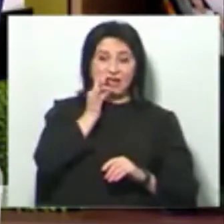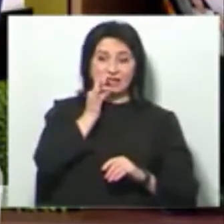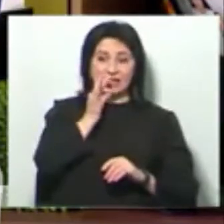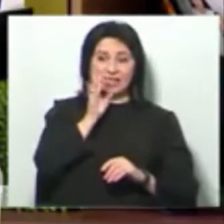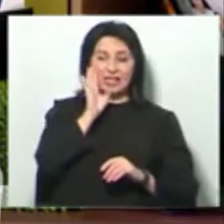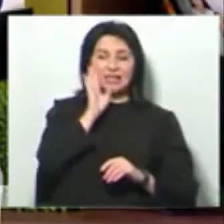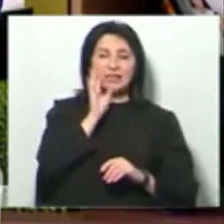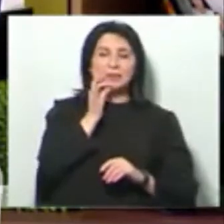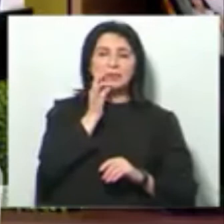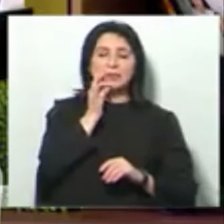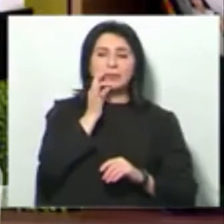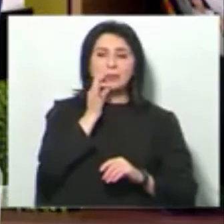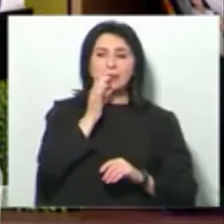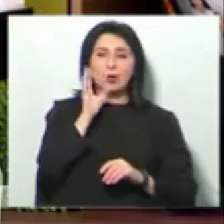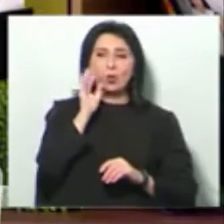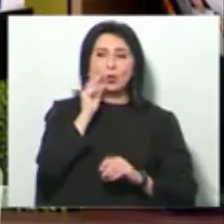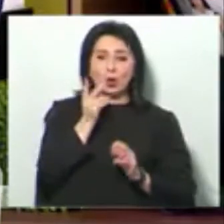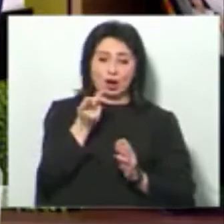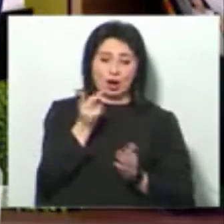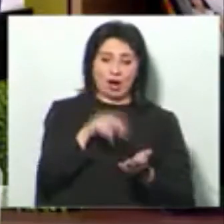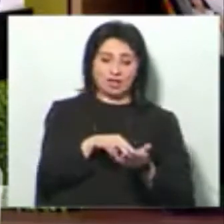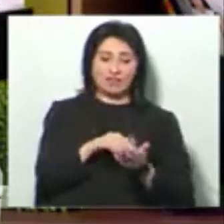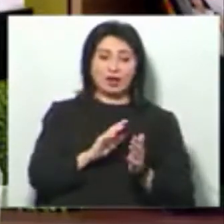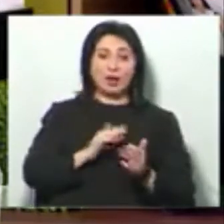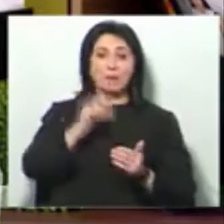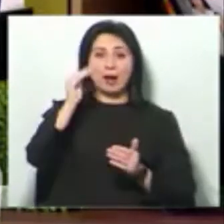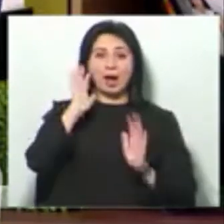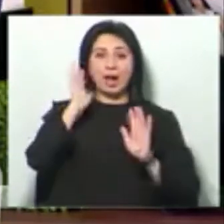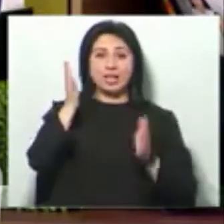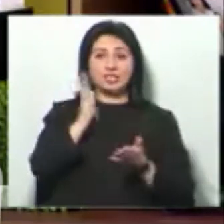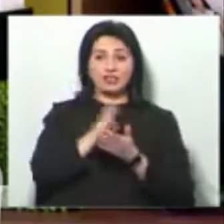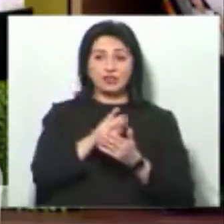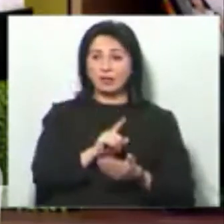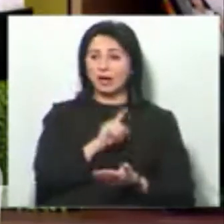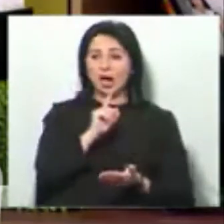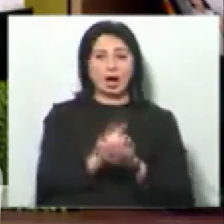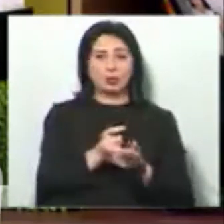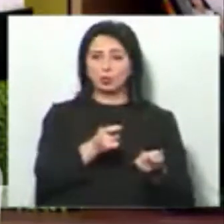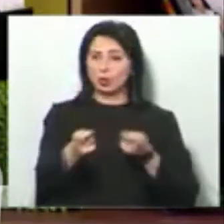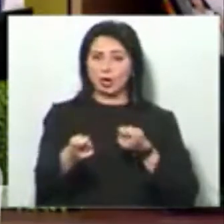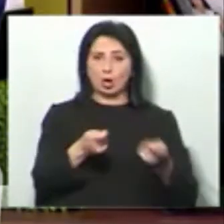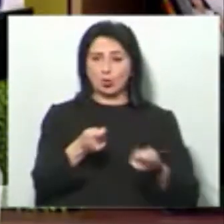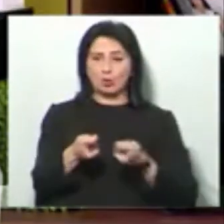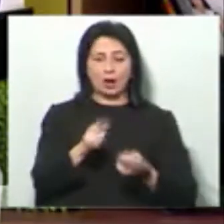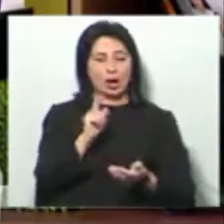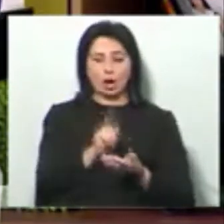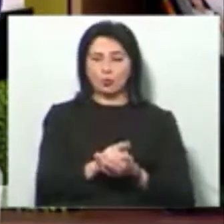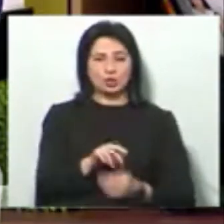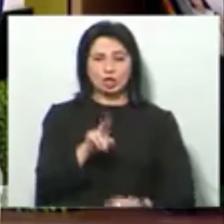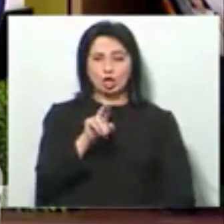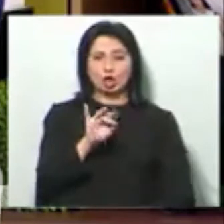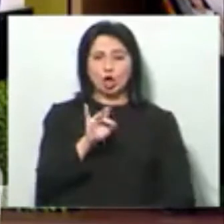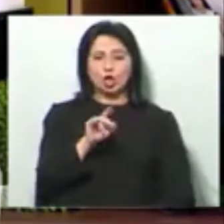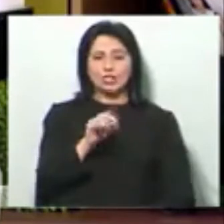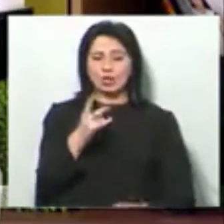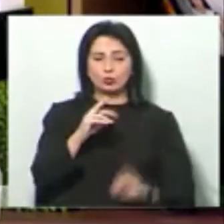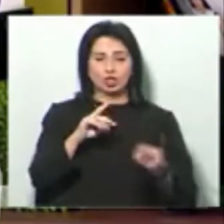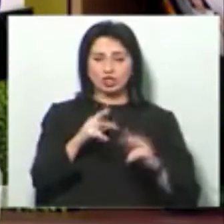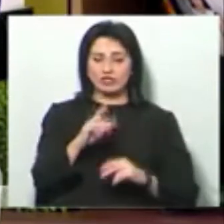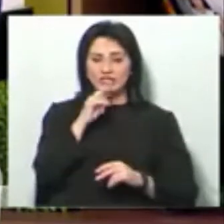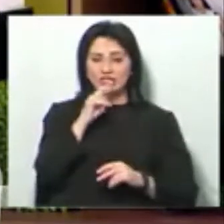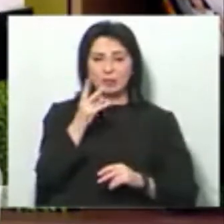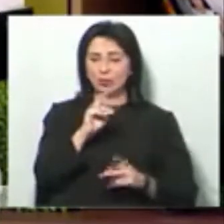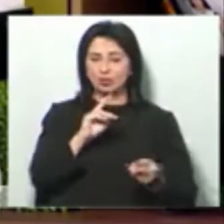gamtenis periodshi, an rodesats adgeba aris maghali sari autsileblat dasaregulirebeli, an dozireba aris shesatsveli, an